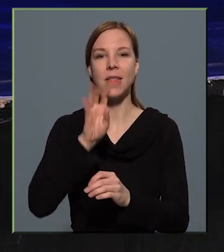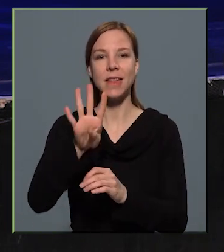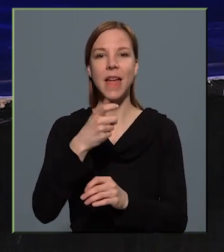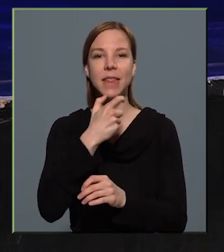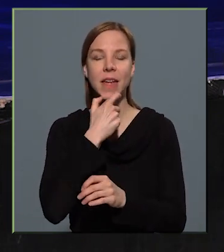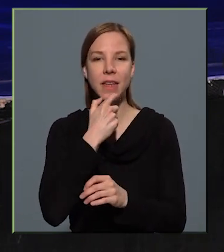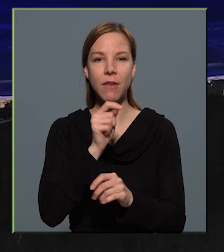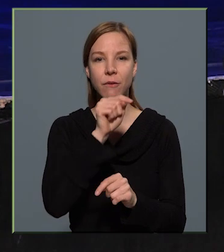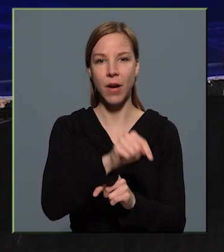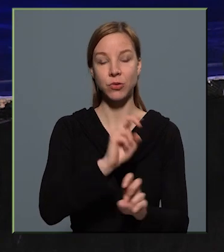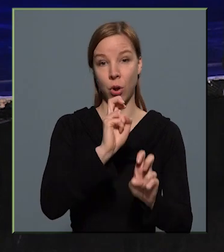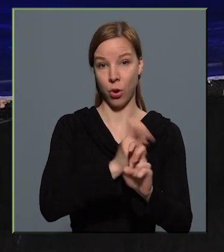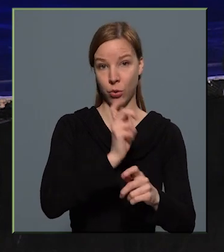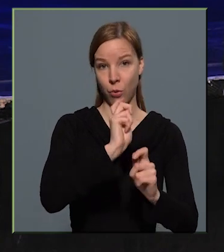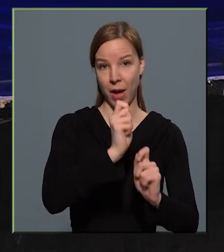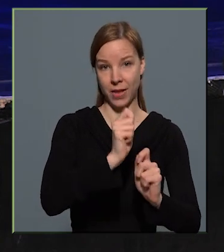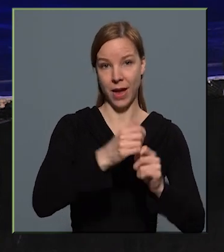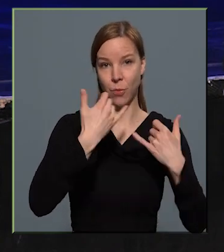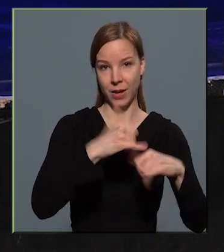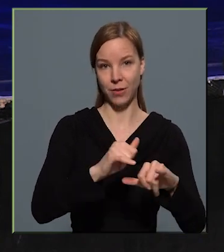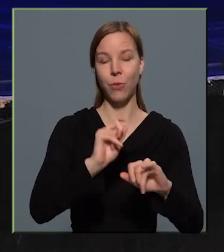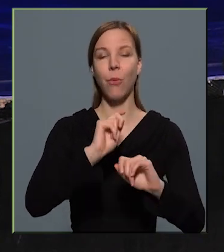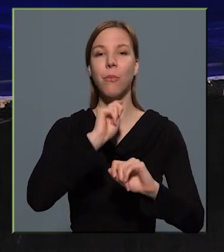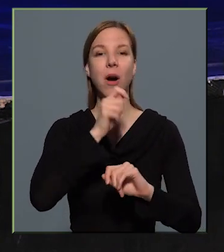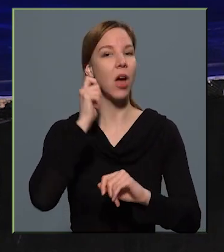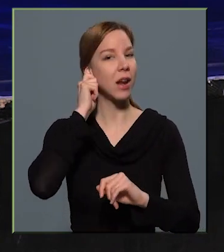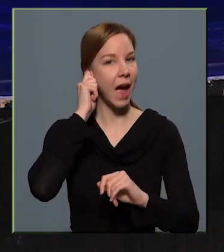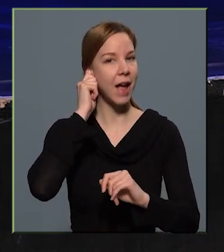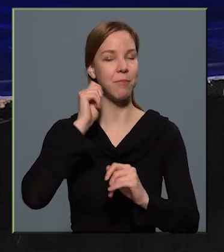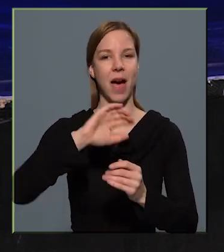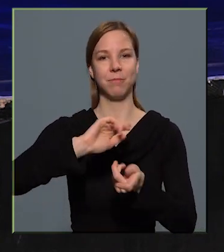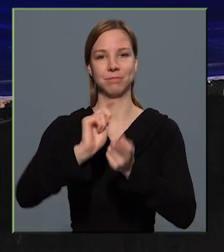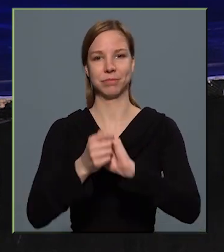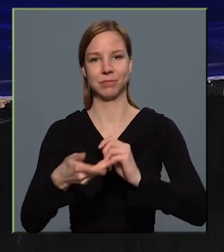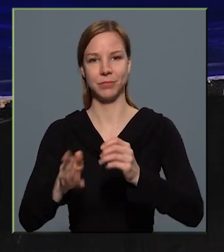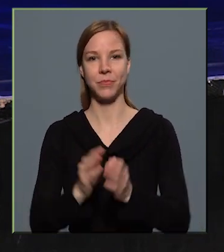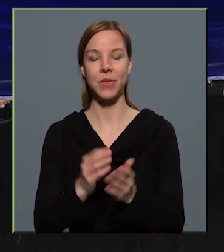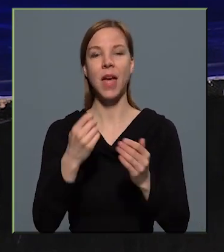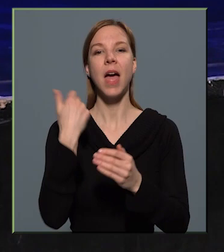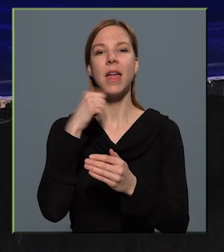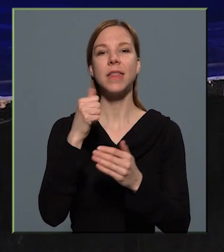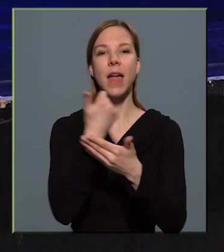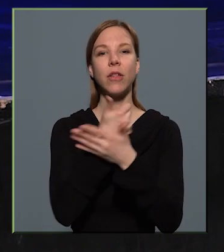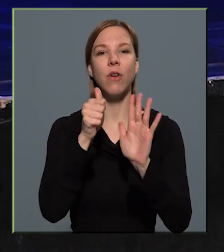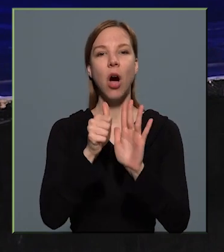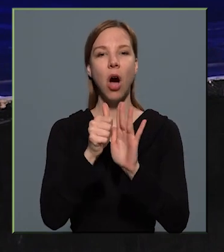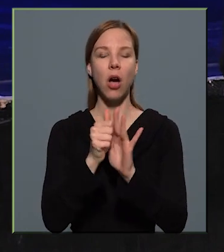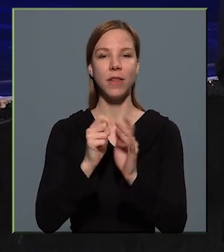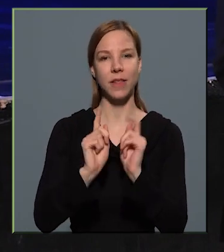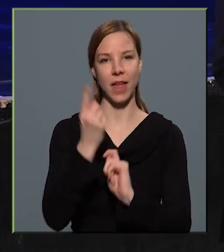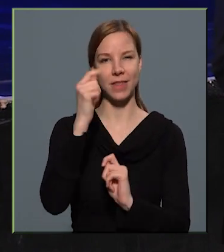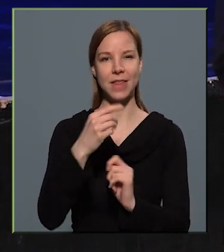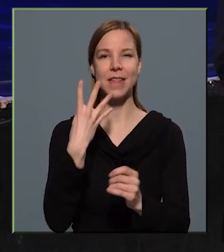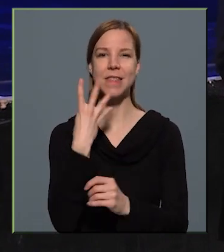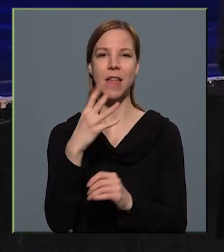Kőr utcai uszodából induló magyar kislányból. 166 centis, 46 kilós, törékeny,